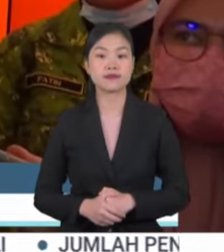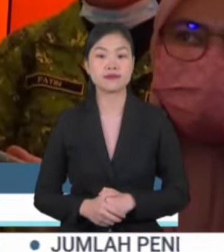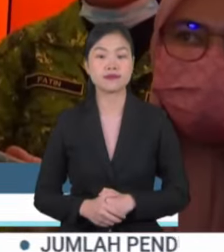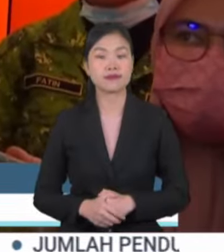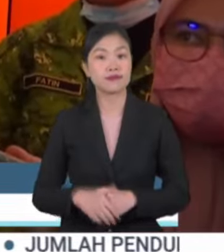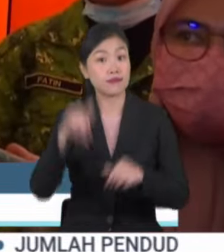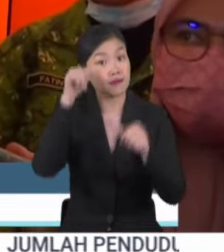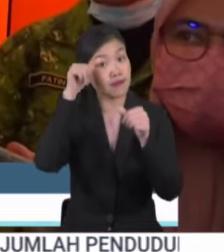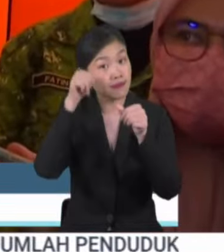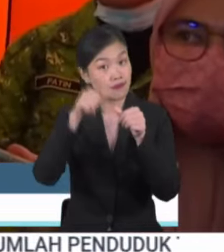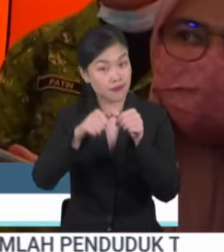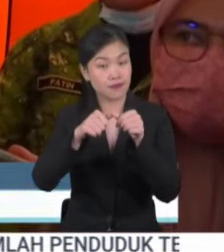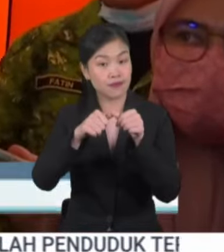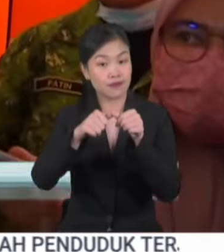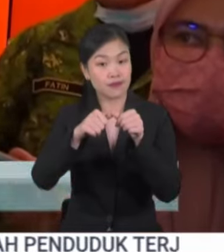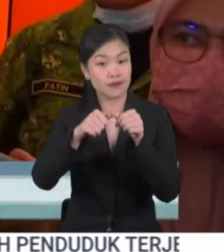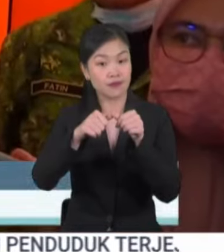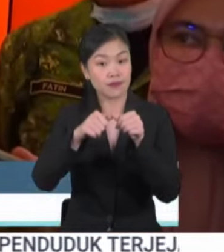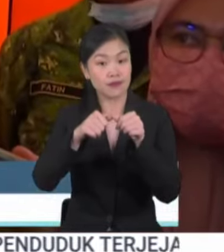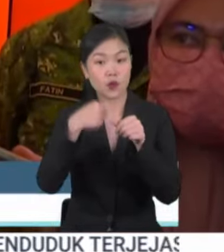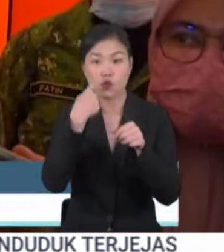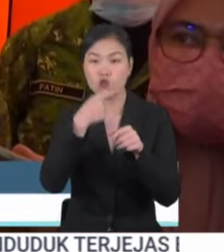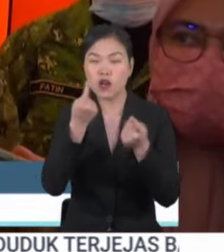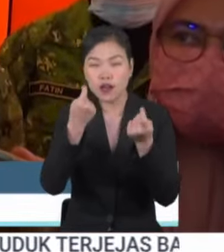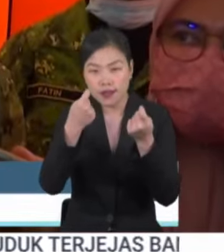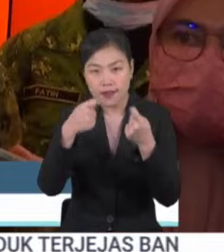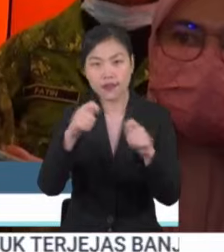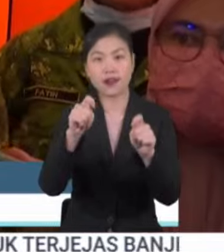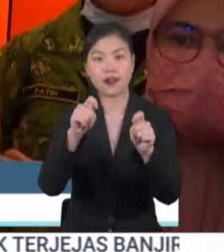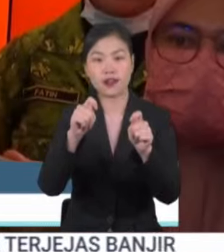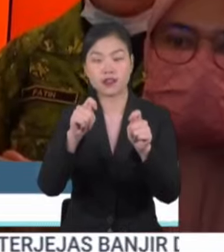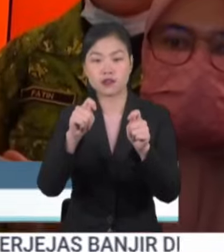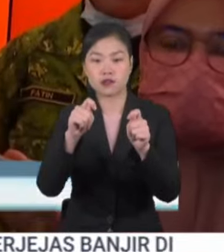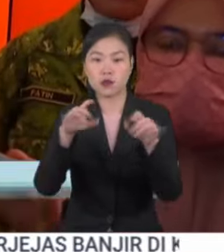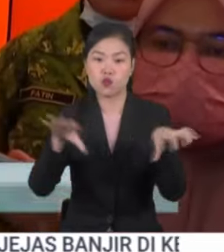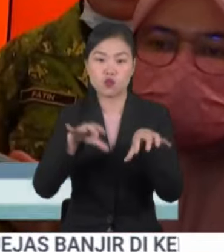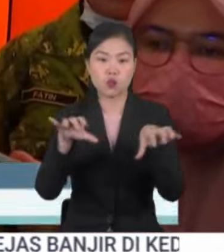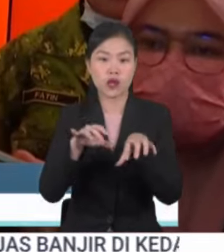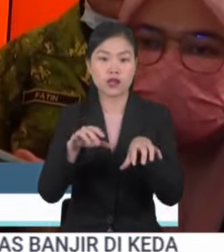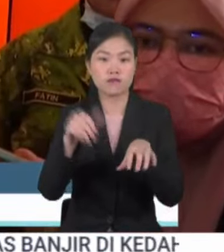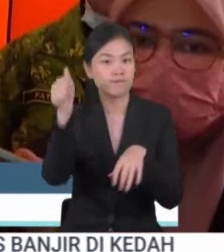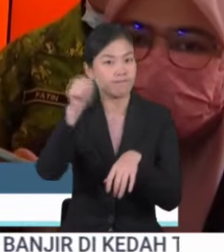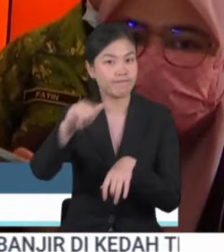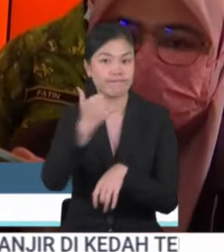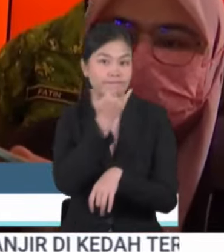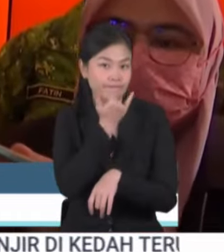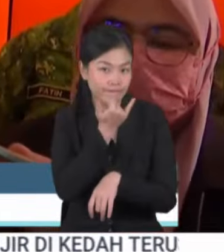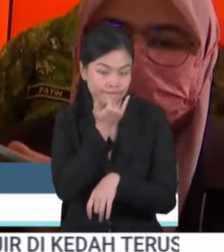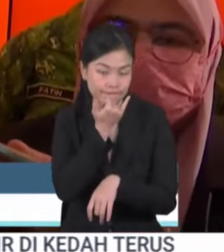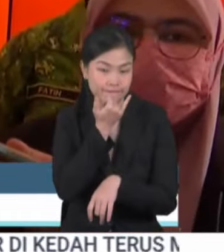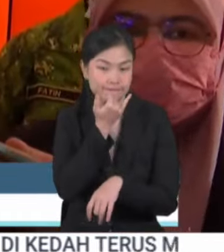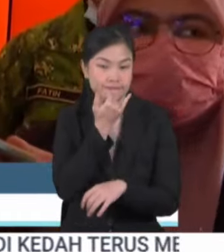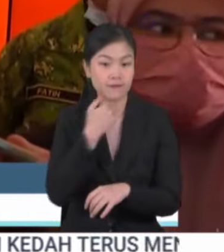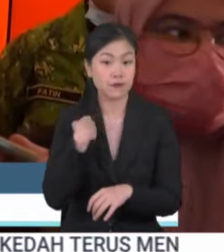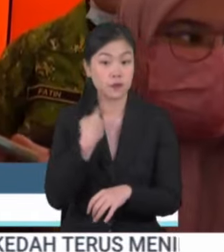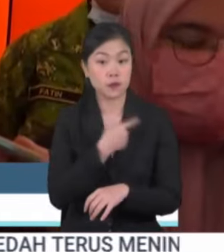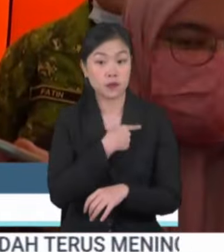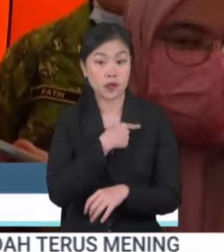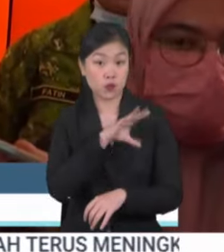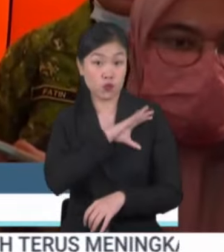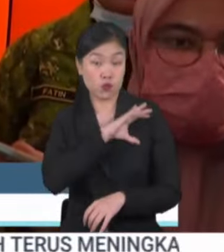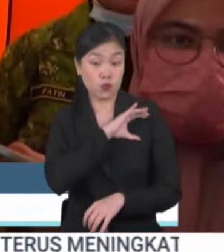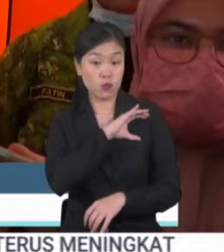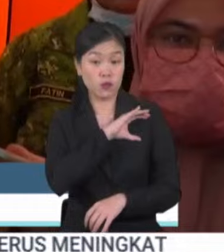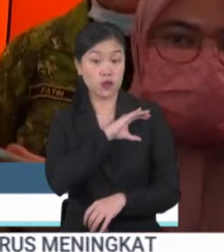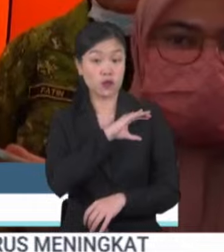Peringatan kepada yang mencuba untuk membuat sebarang salah laku jenayah, kita pihak